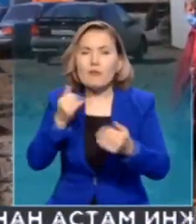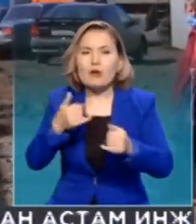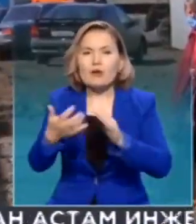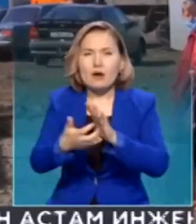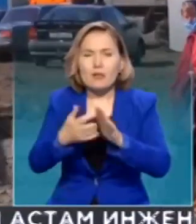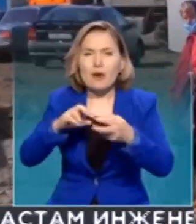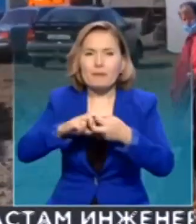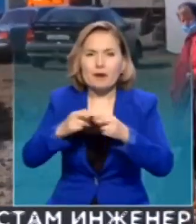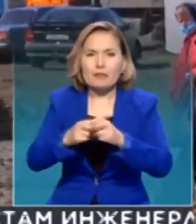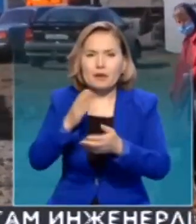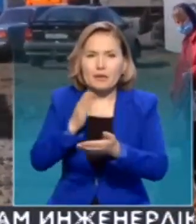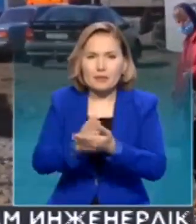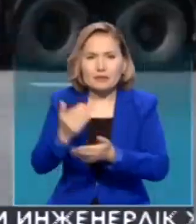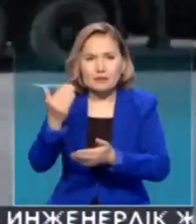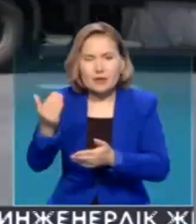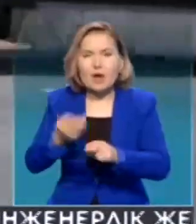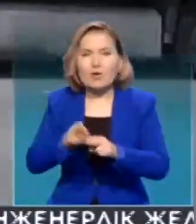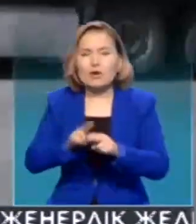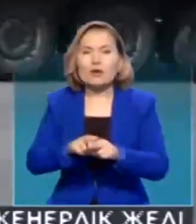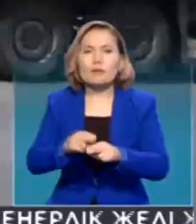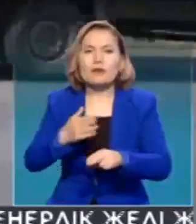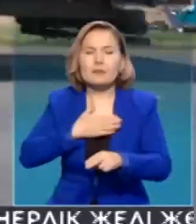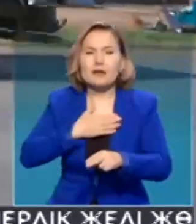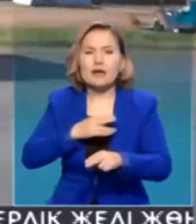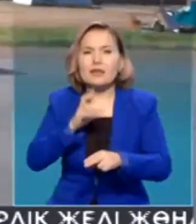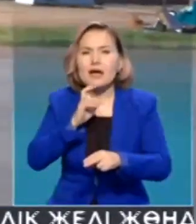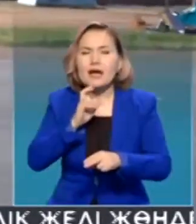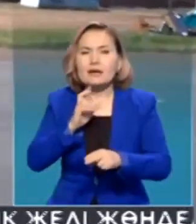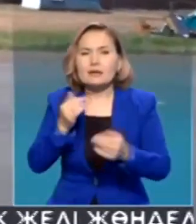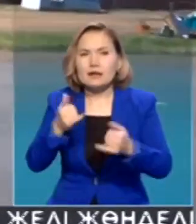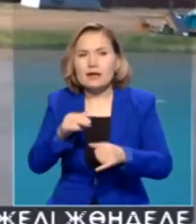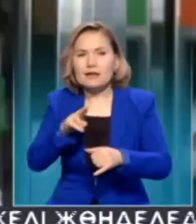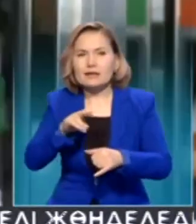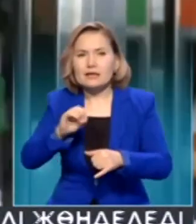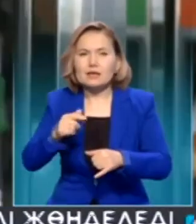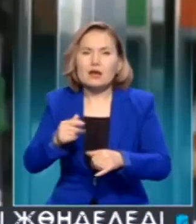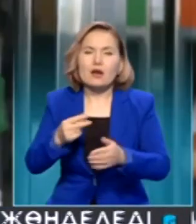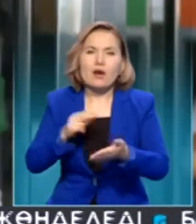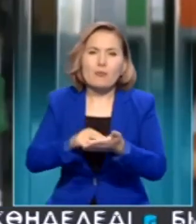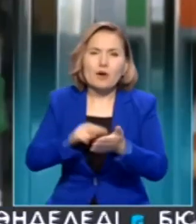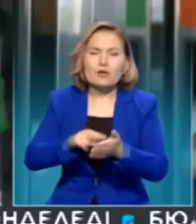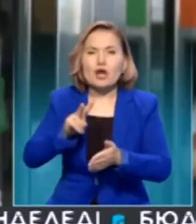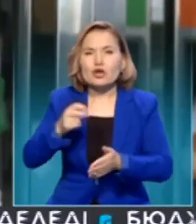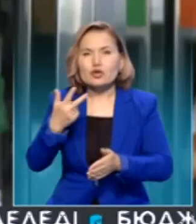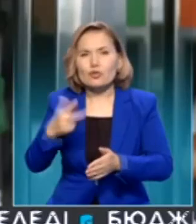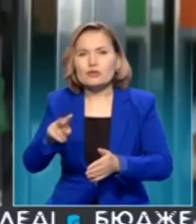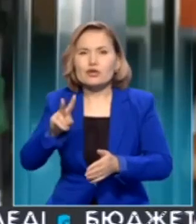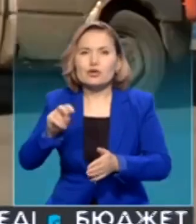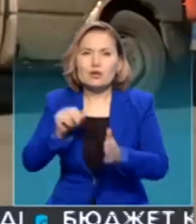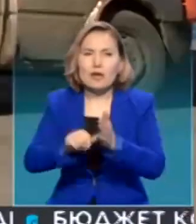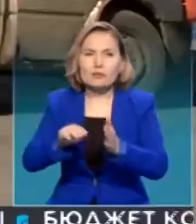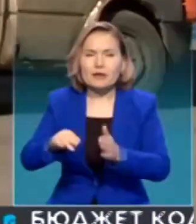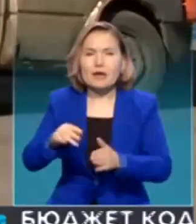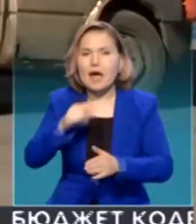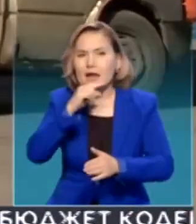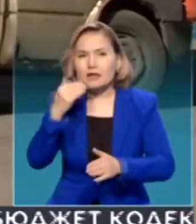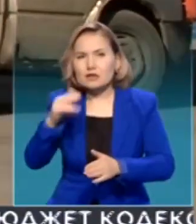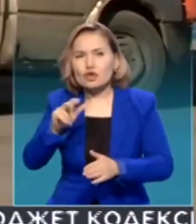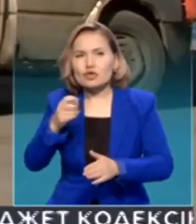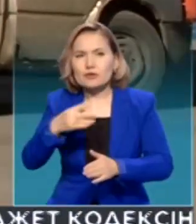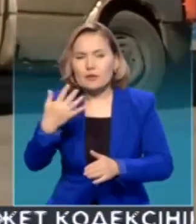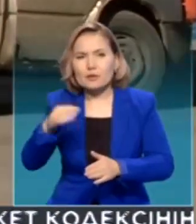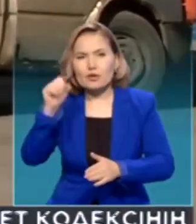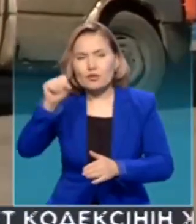тапшылығы болуы ықтимал, деді үкімет басшысы. Бізде дизель отынының құны литріне 230-260 теңге, Ресейде 345,